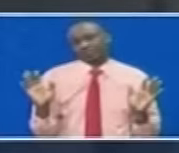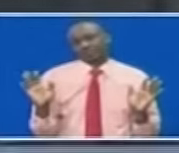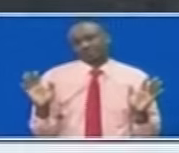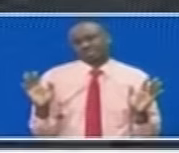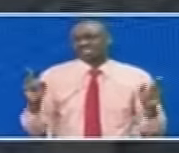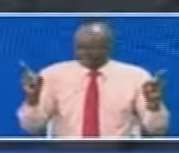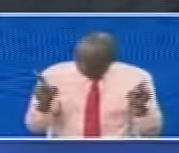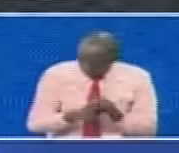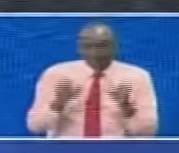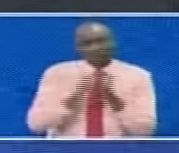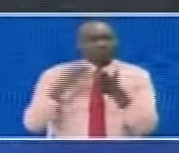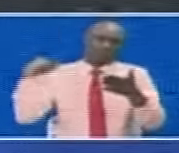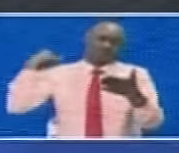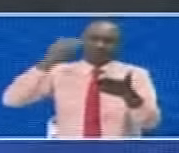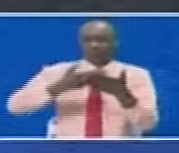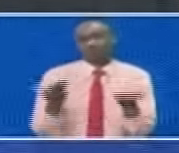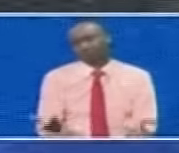kama KANU.